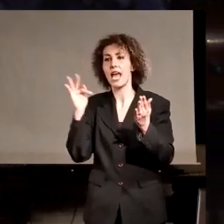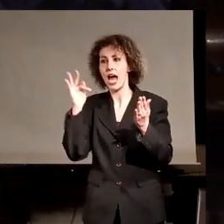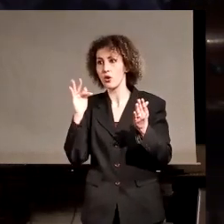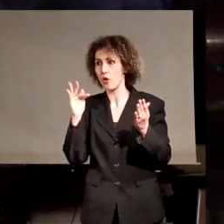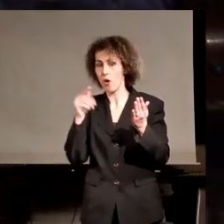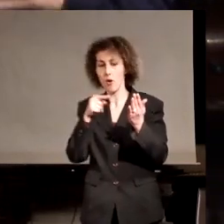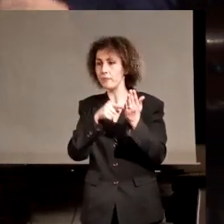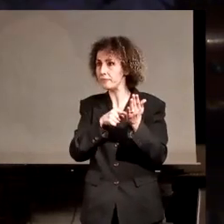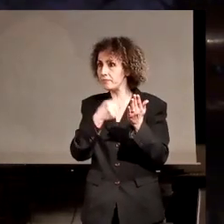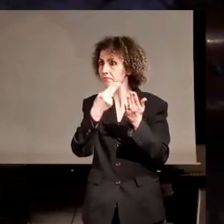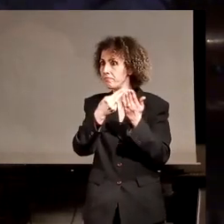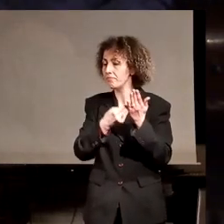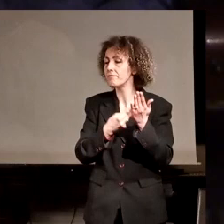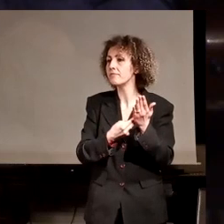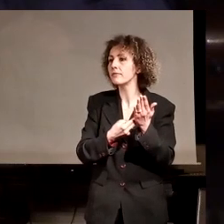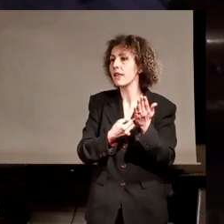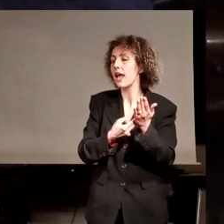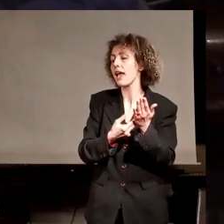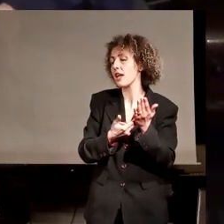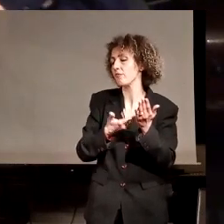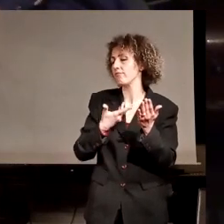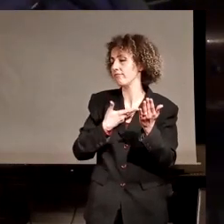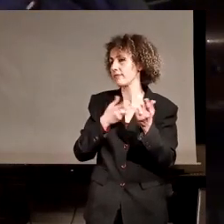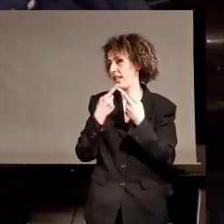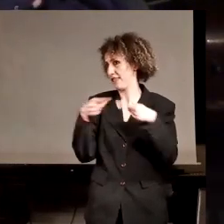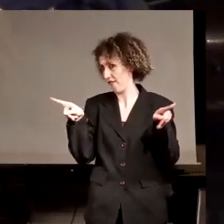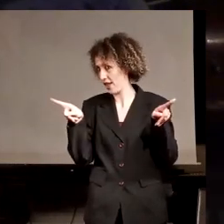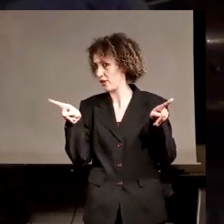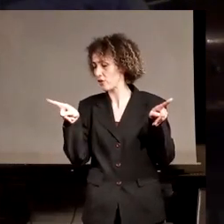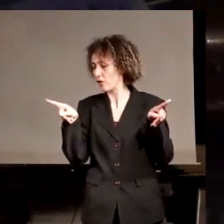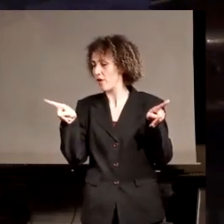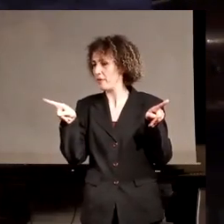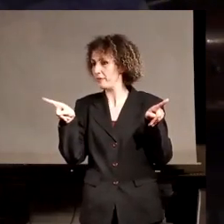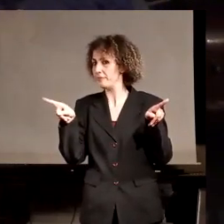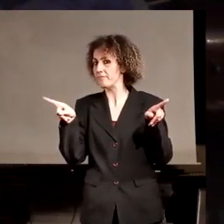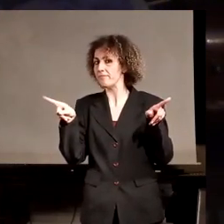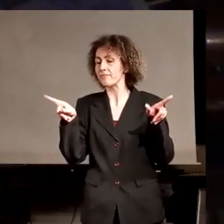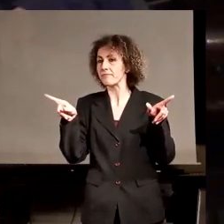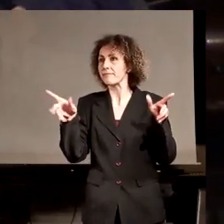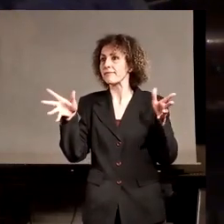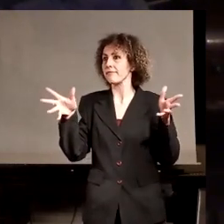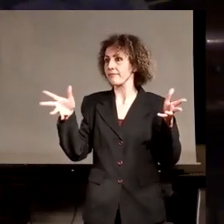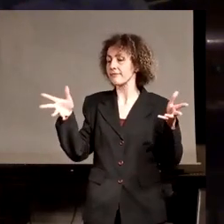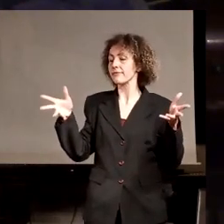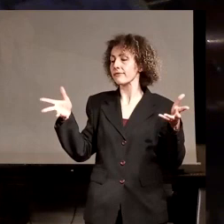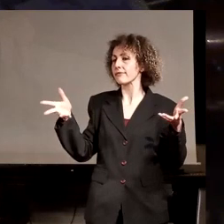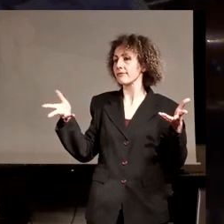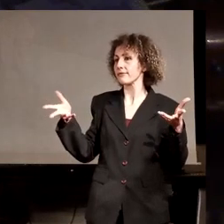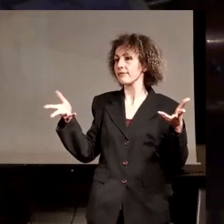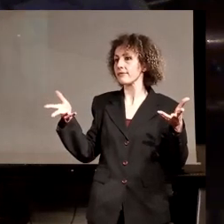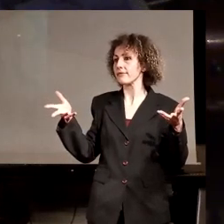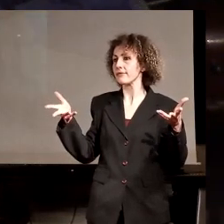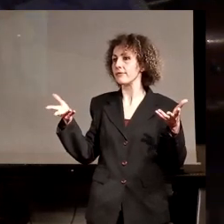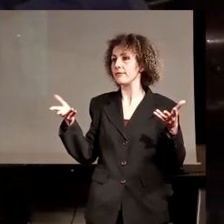superiore siamo schermature ball che siano la vulgata lo